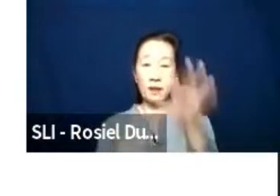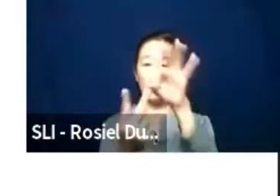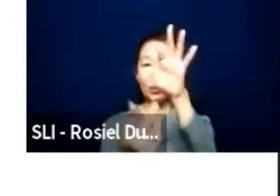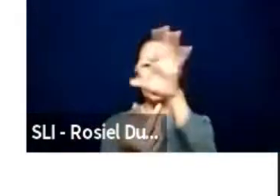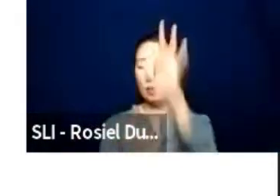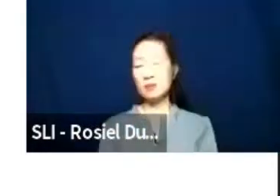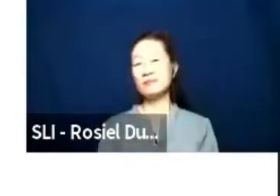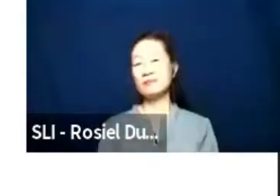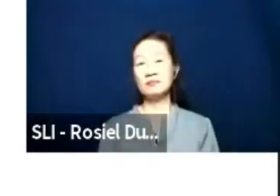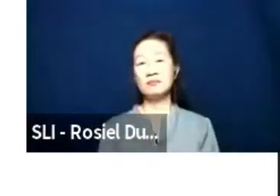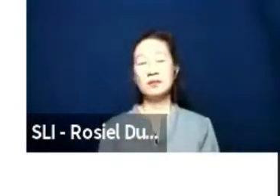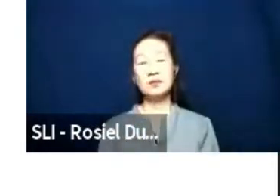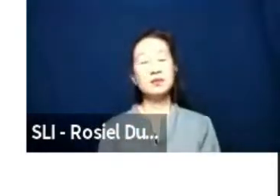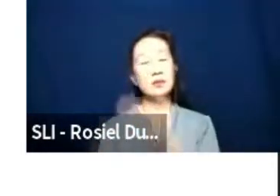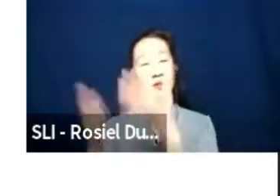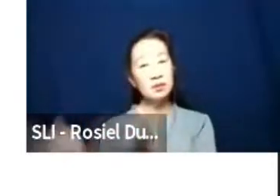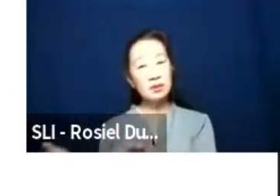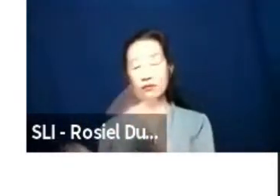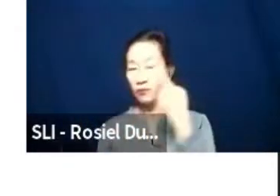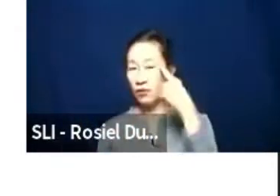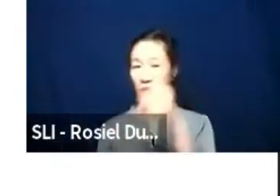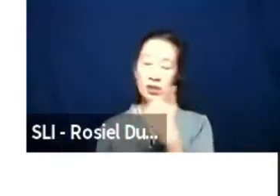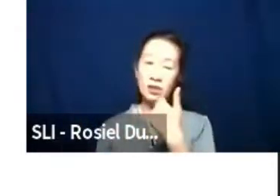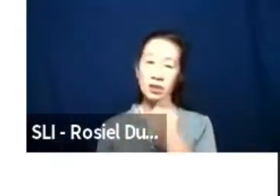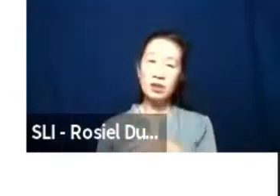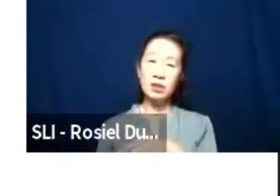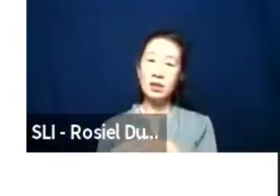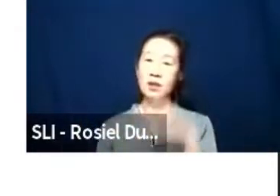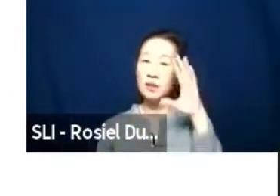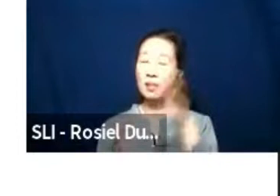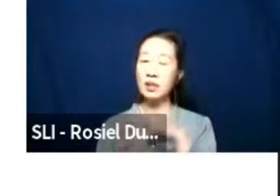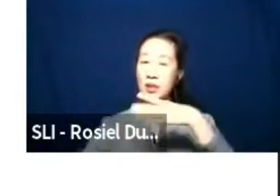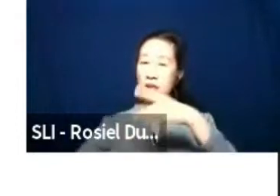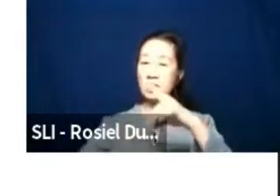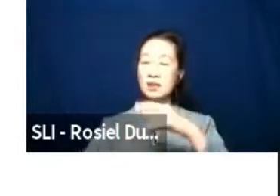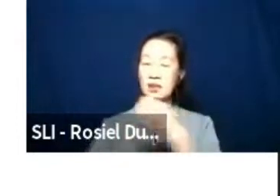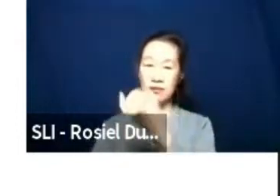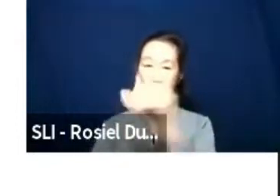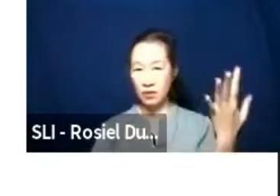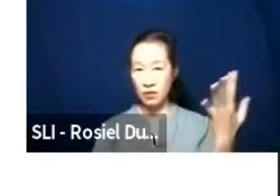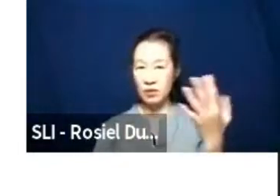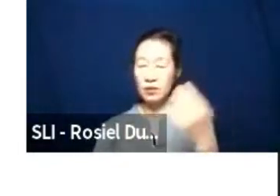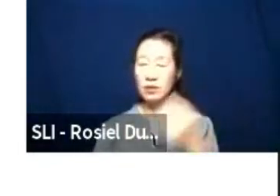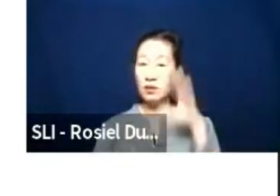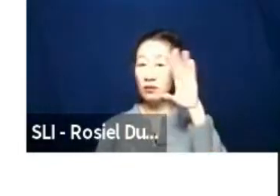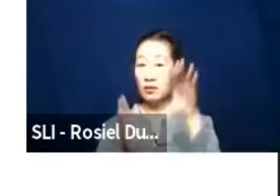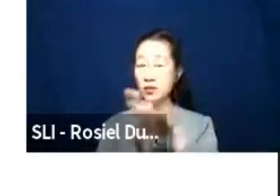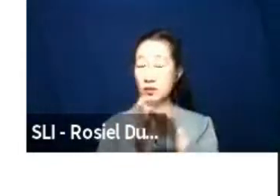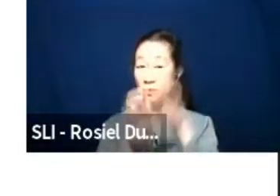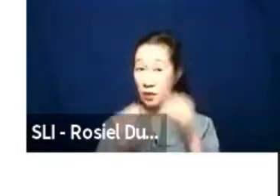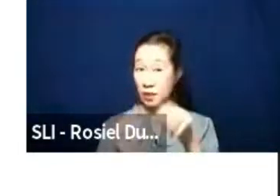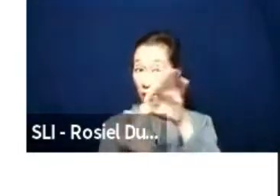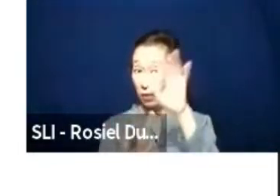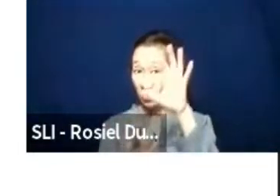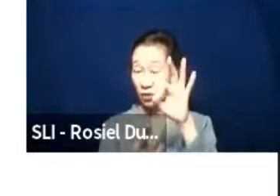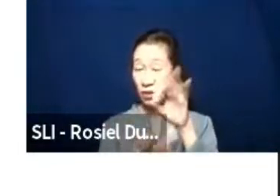pagpipilian dito. So doon naman sa isa pang example, yung pictorial interest inventory, photos naman yung pwedeng